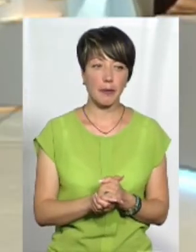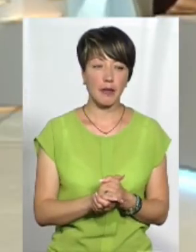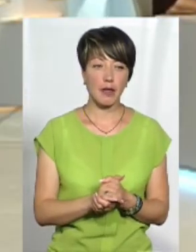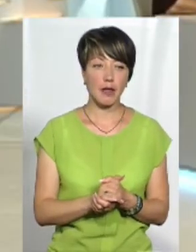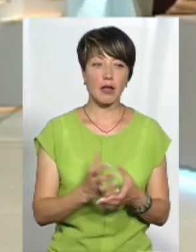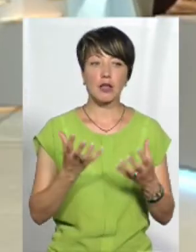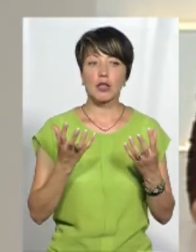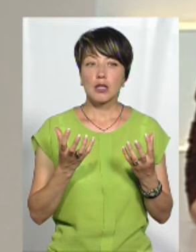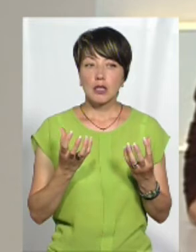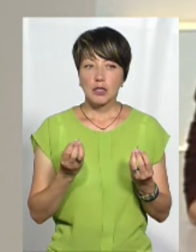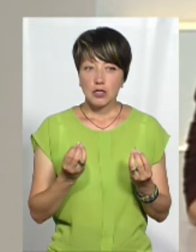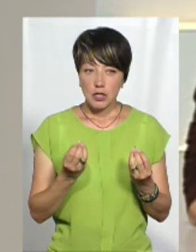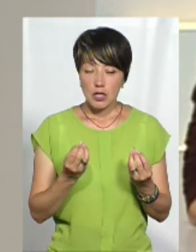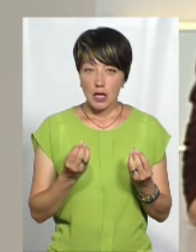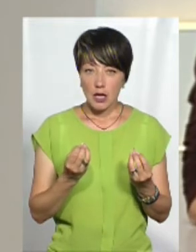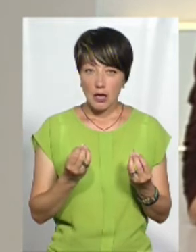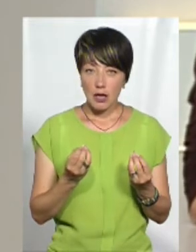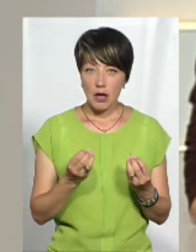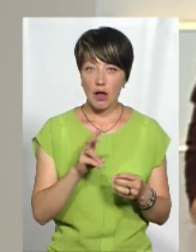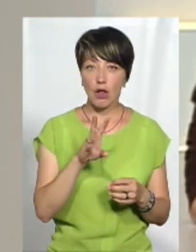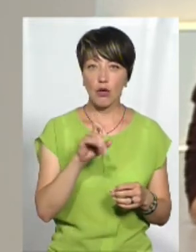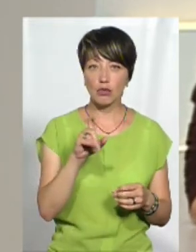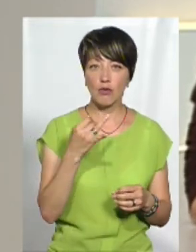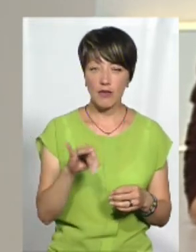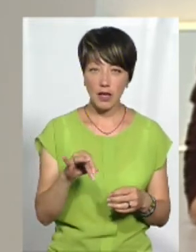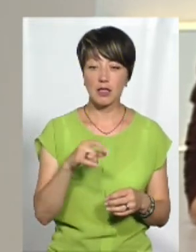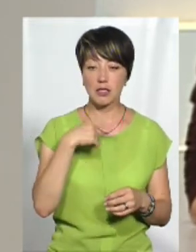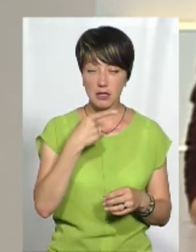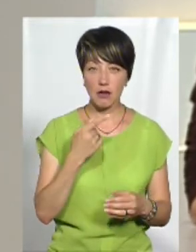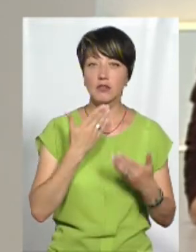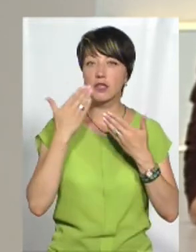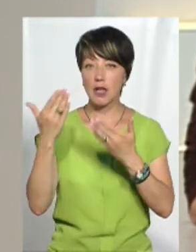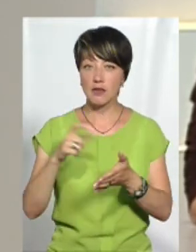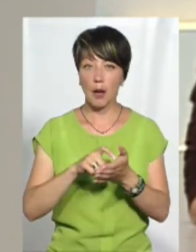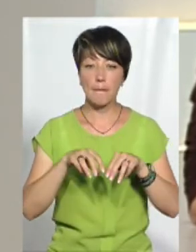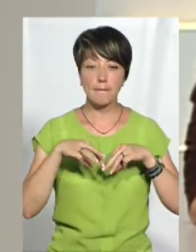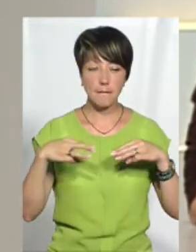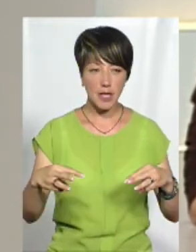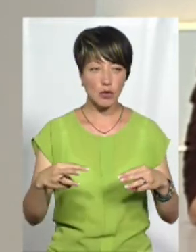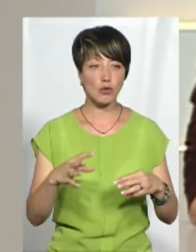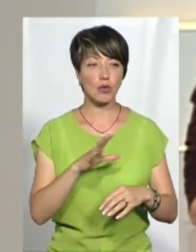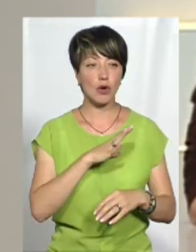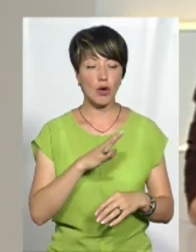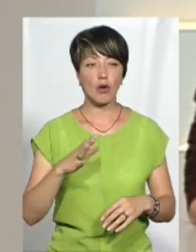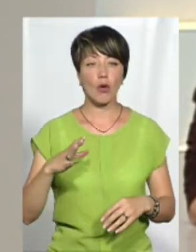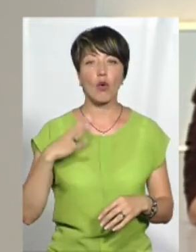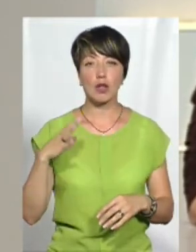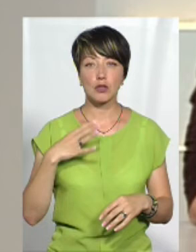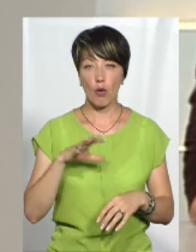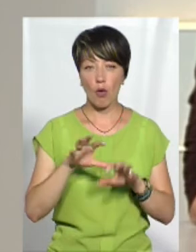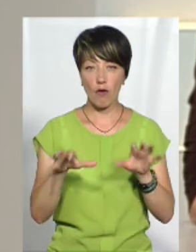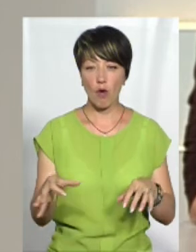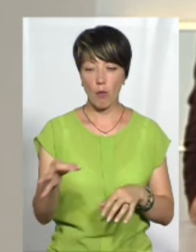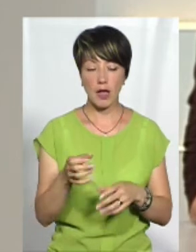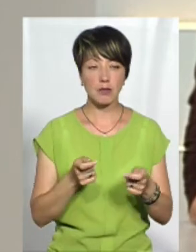Борис, от ще Лозовий запевнив, що він вже звертався до Кабміну, є відповідне звернення від голови колишнього Хмельницької